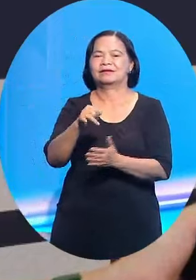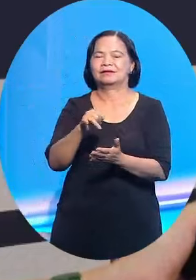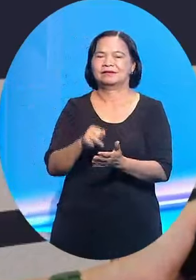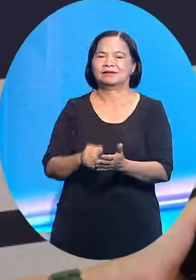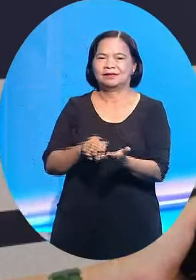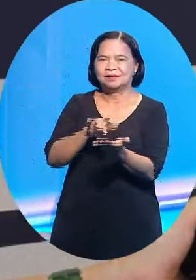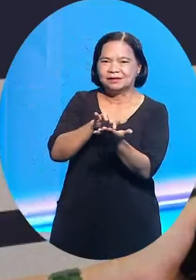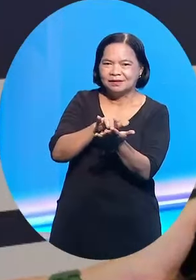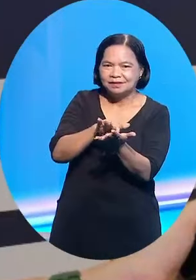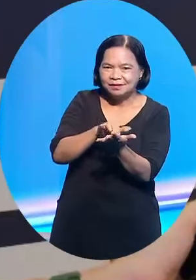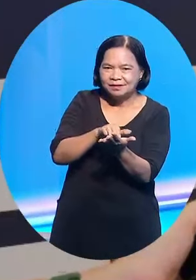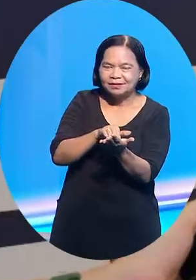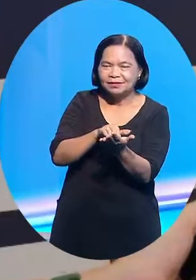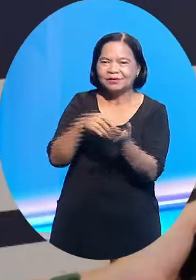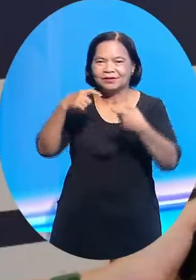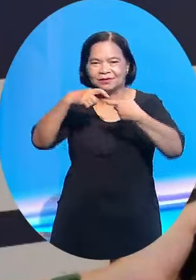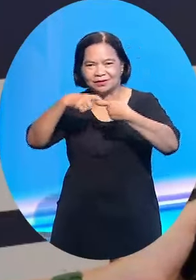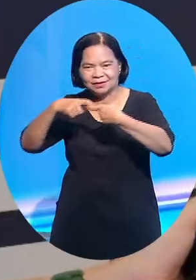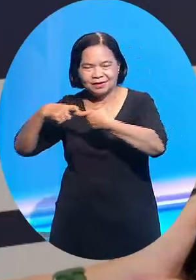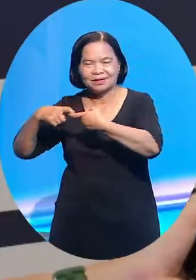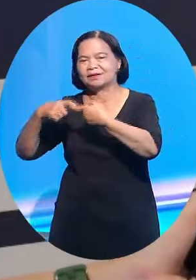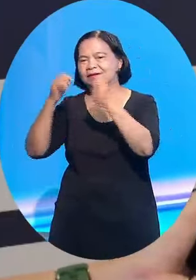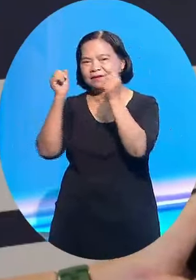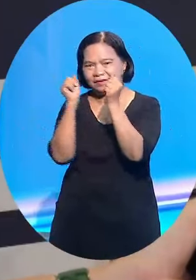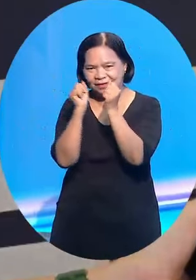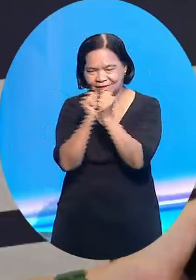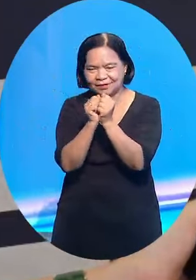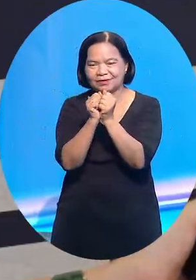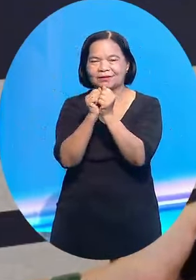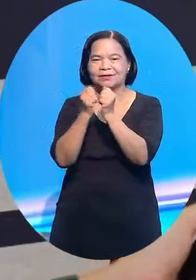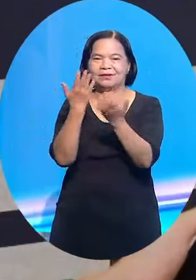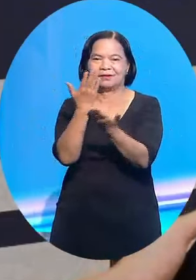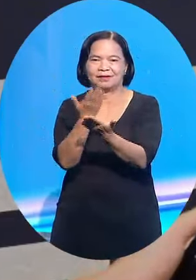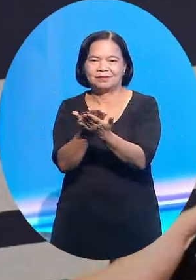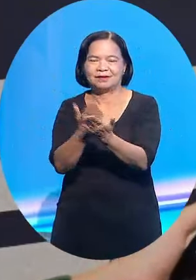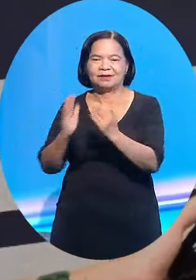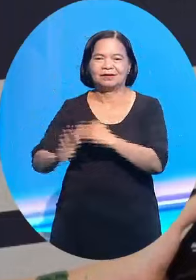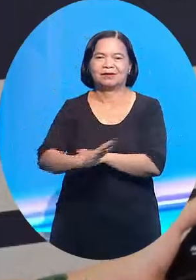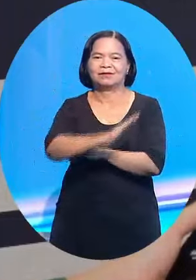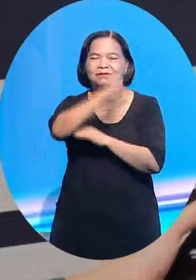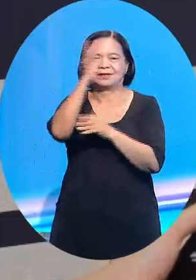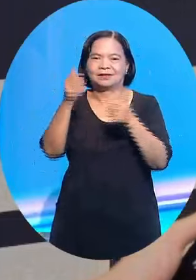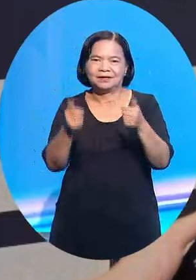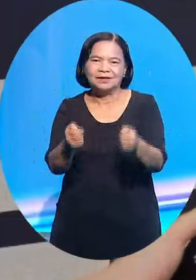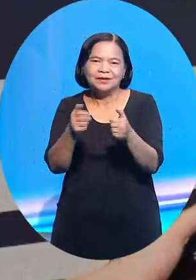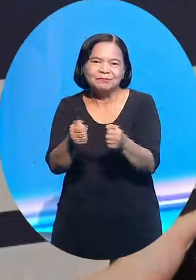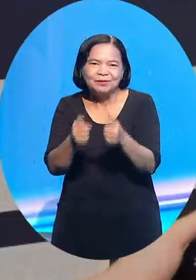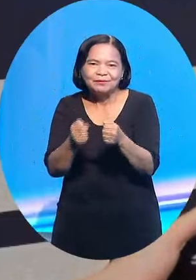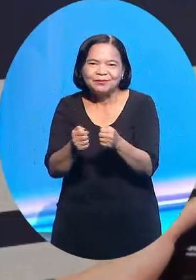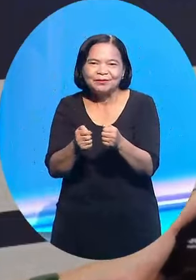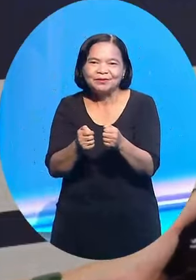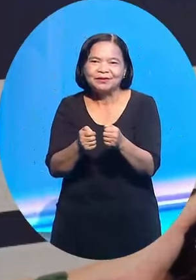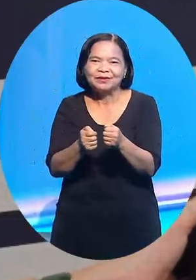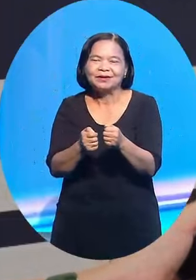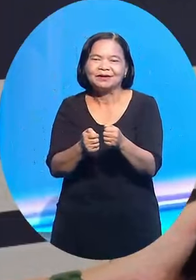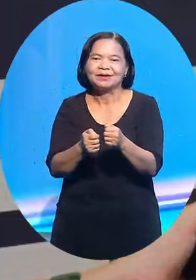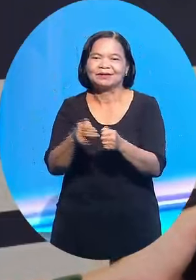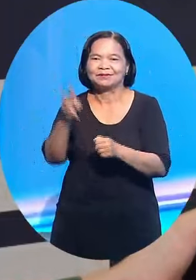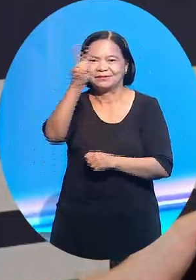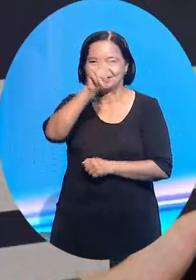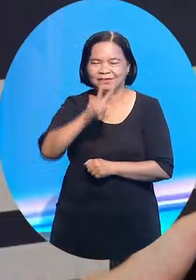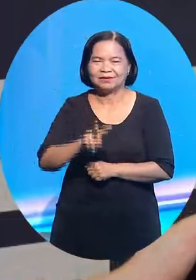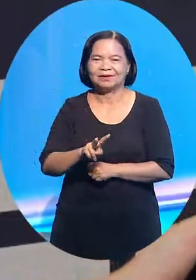biết, kết nối cùng với nhau để có thể phát triển các game mà có giá trị gia tăng và có nền văn hóa Việt Nam.